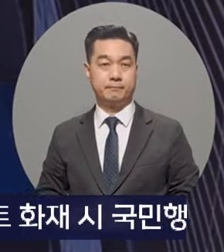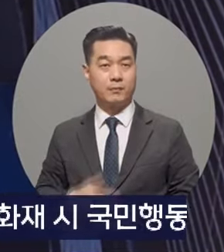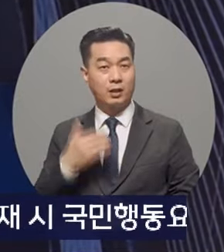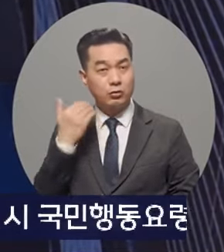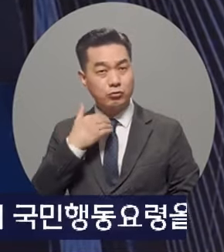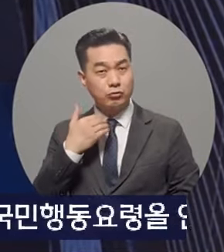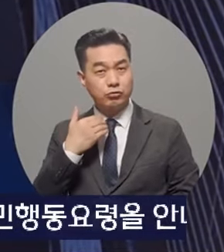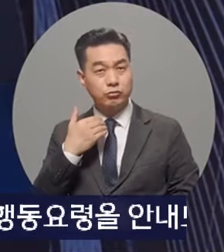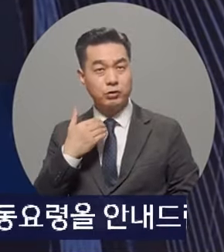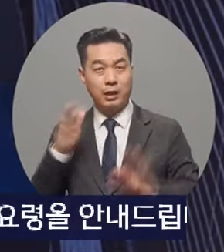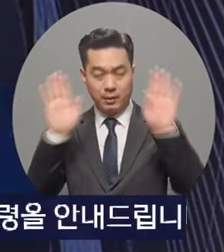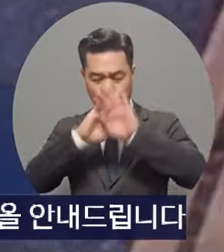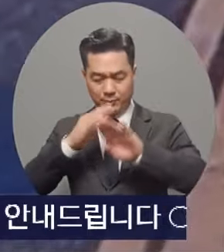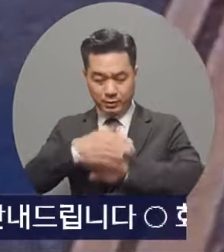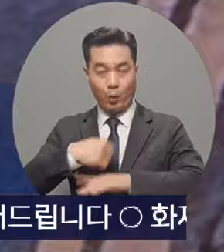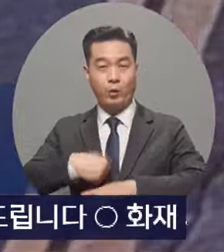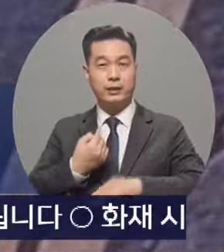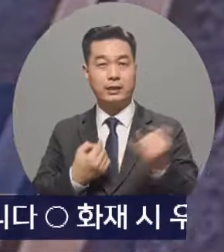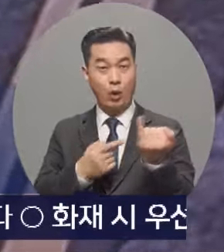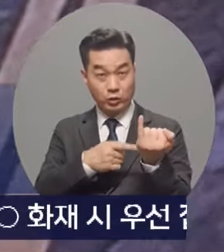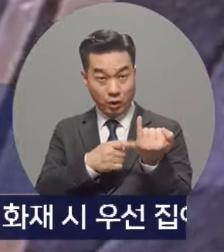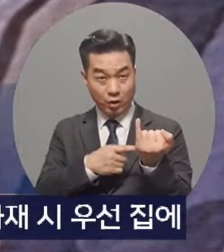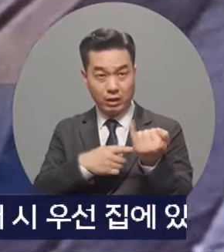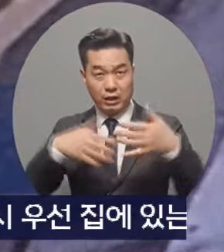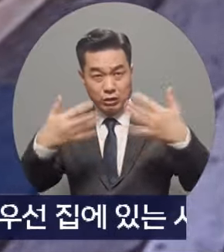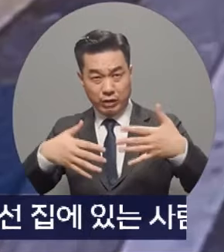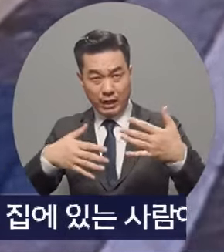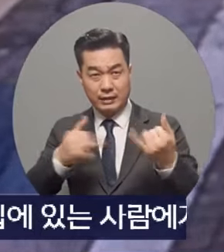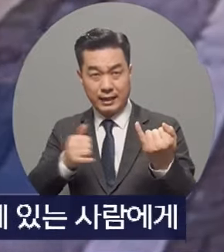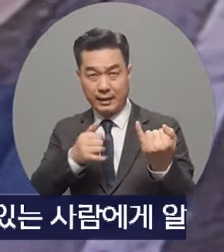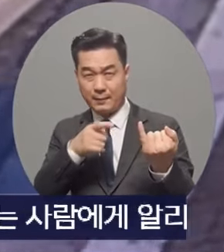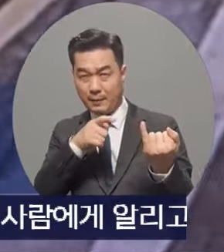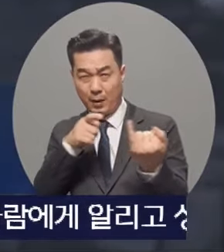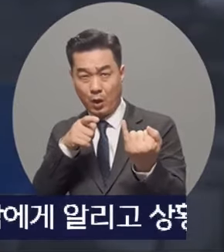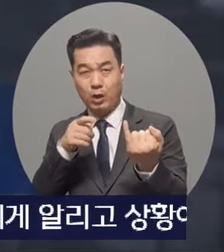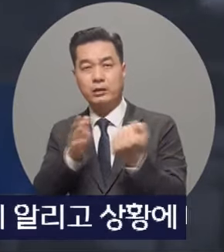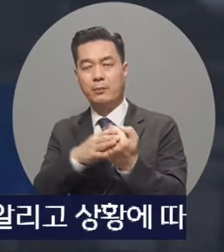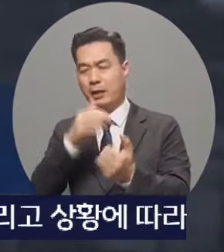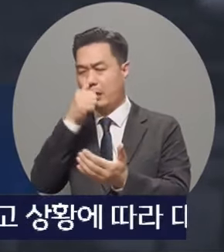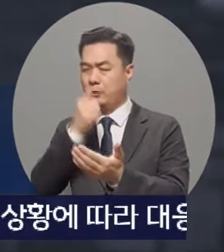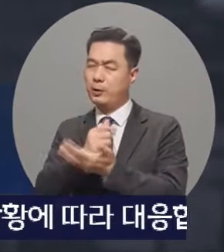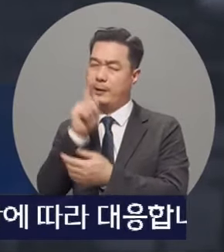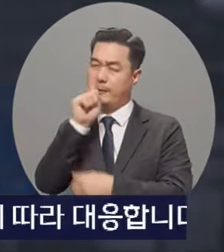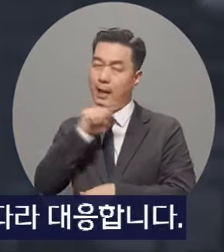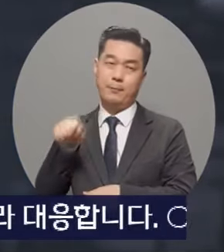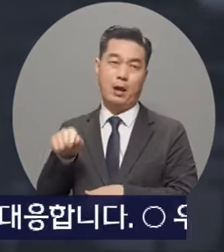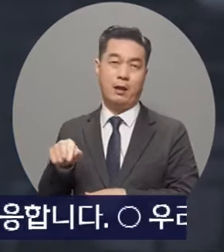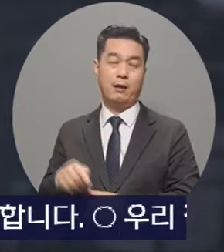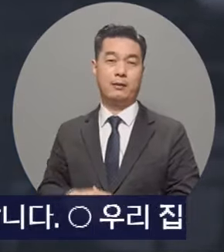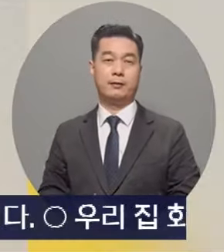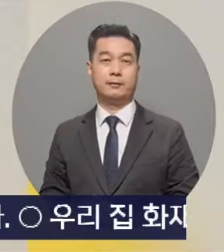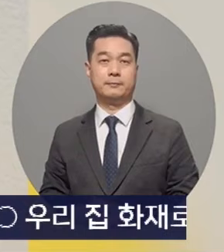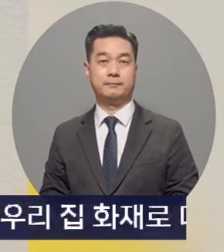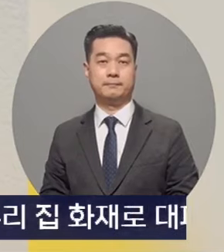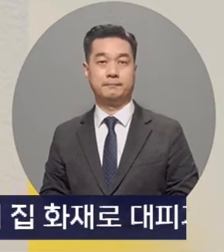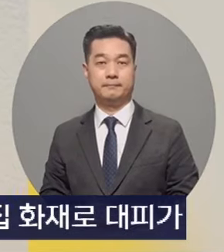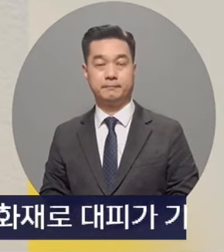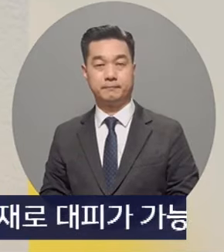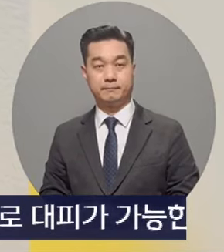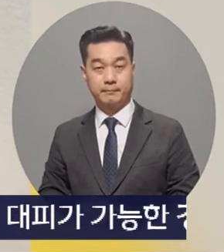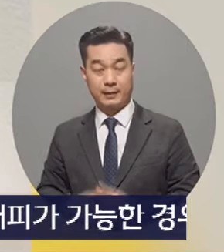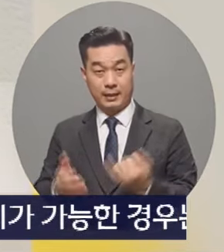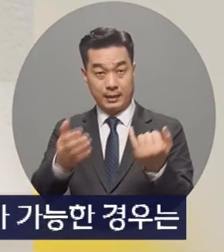그다음에 심야 시간 혼자 있는 여성을 노린, 가장 취약한 사람을 노린, 그래서 죄질이 굉장히 나쁘잖아요. 경찰은 검거